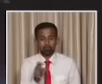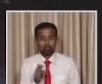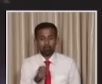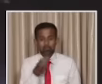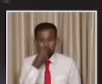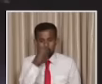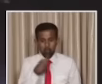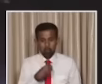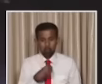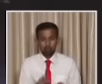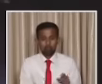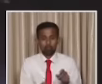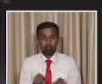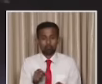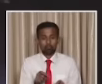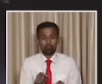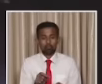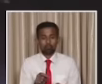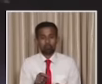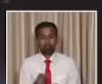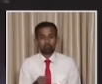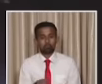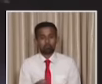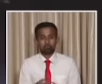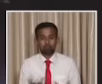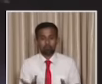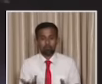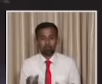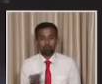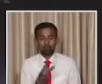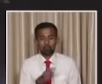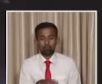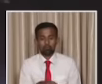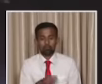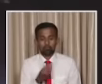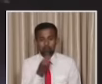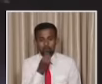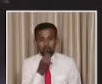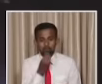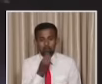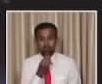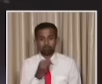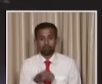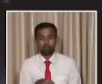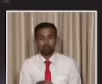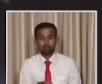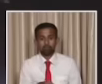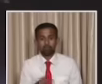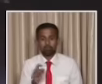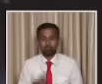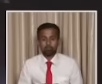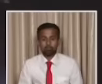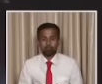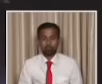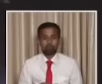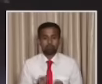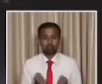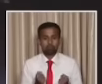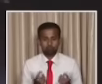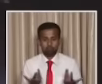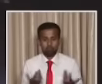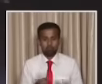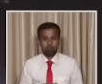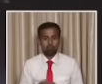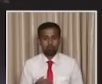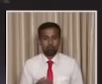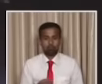මාතර දිස්ත්‍රික්කයේ මිනිස්සුන්ටත් කවදාකවත් නැතුව තුන් වේල කාලා ඉන්න තිබිච්ච ගොවියක තිබිච්ච ඒ හයිය නැති කරපු